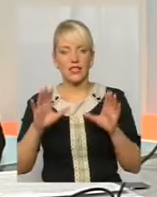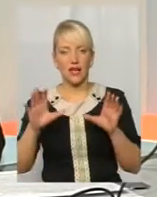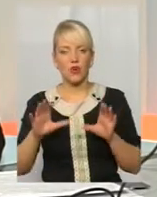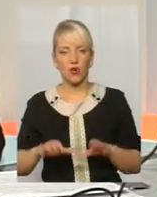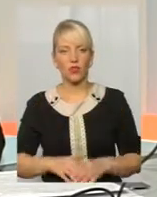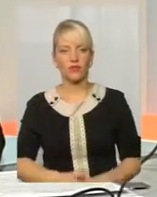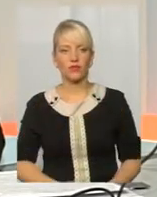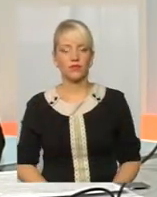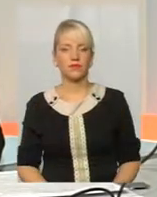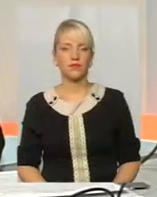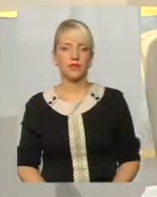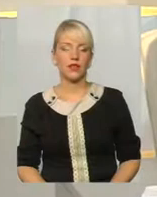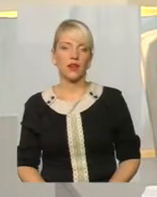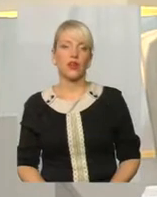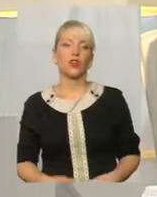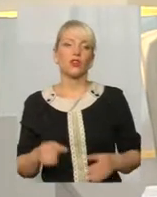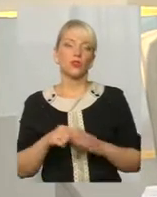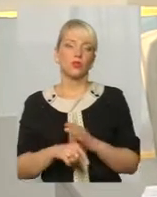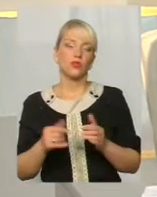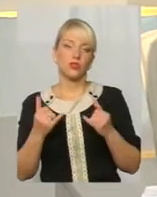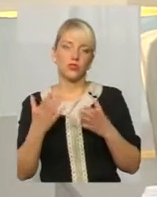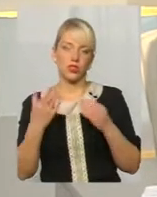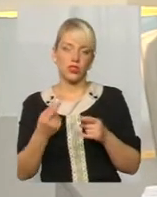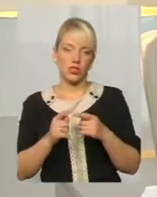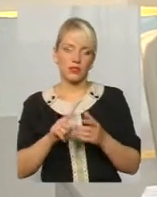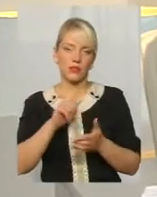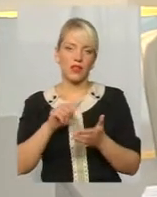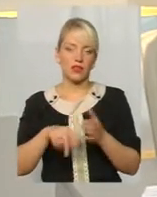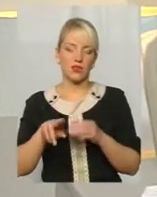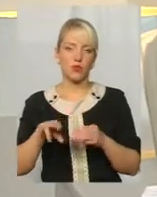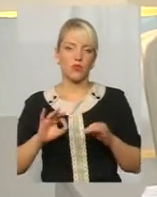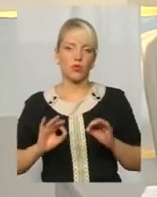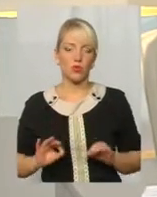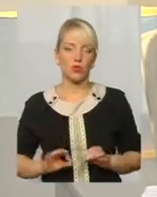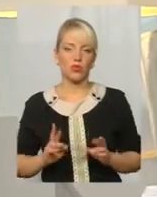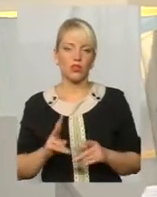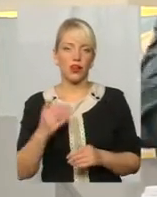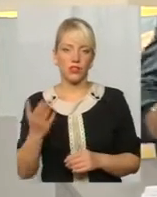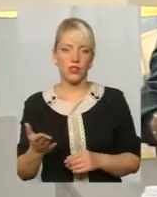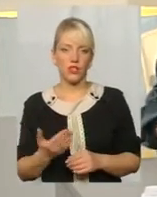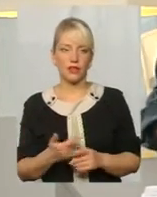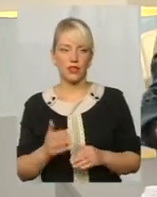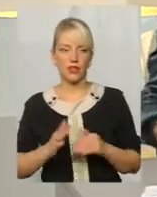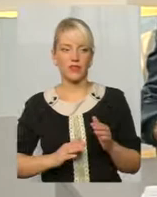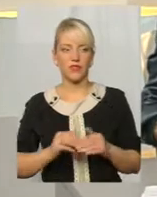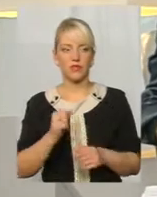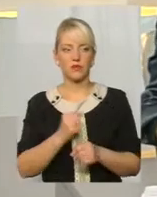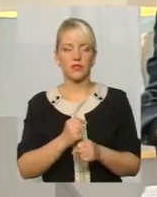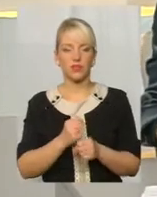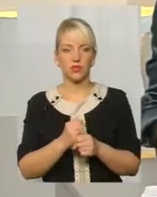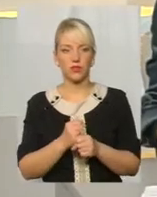незаконно. Тобто на сьогоднішній день це вже питання до прокуратури і як їхні фахівці